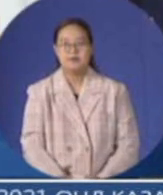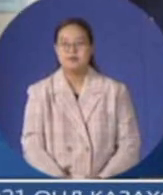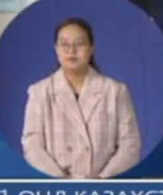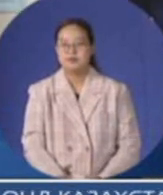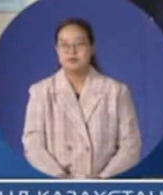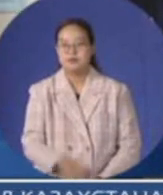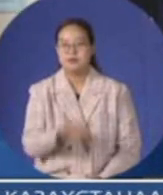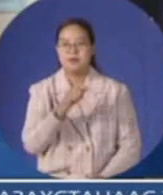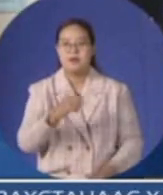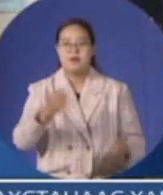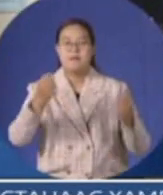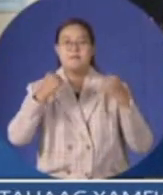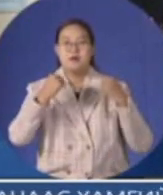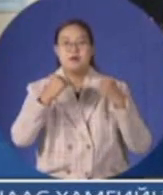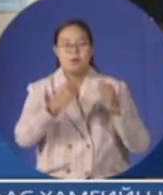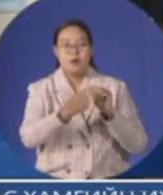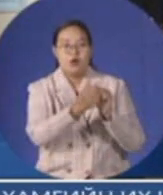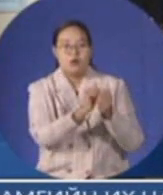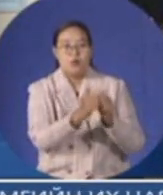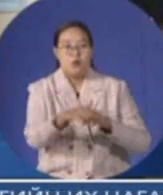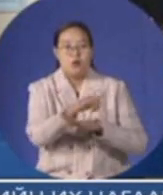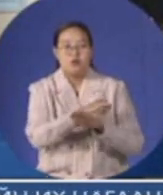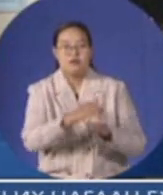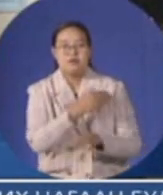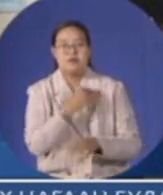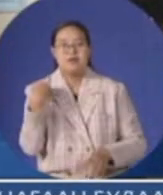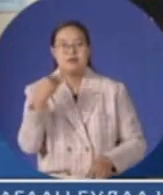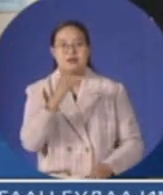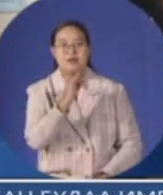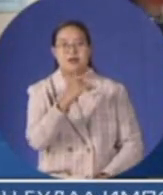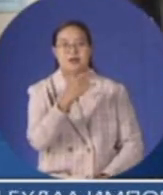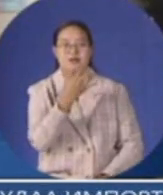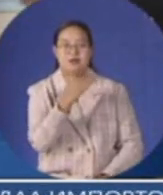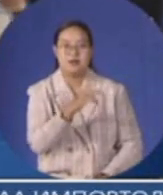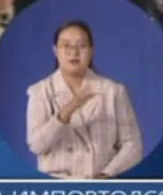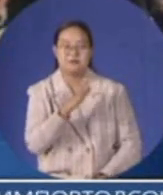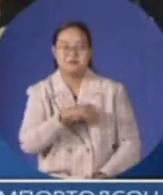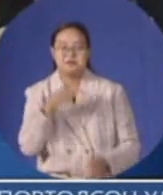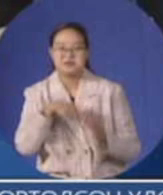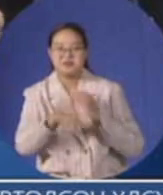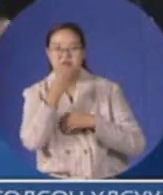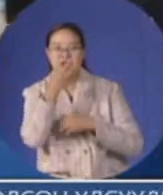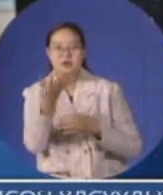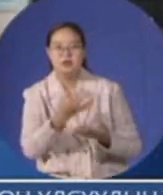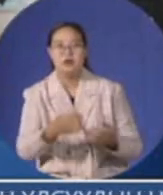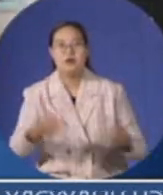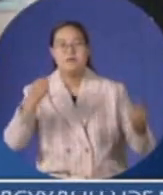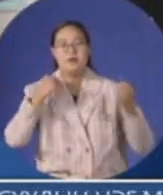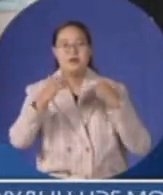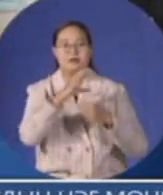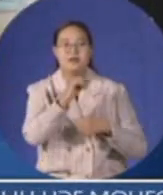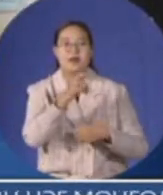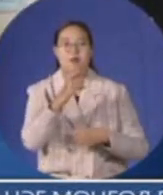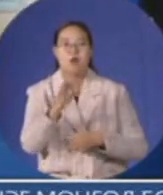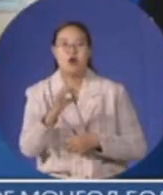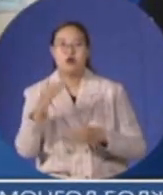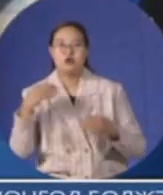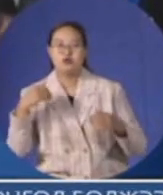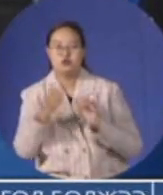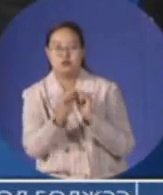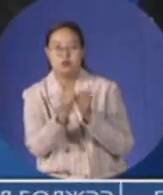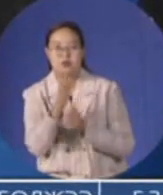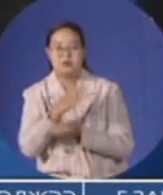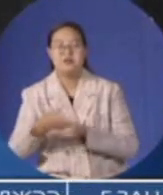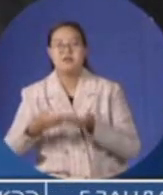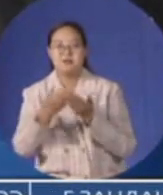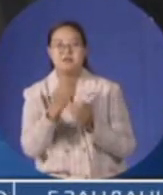Энэ үеэр биеийн тамир спортын улсын хорооны дарга Жаргал Сайхан хэлсэн үгэндээ биеийн тамир спортын улсын хорооны самбо бүхий спортыг дэмжиж ажиллаж байгаа.